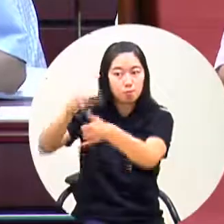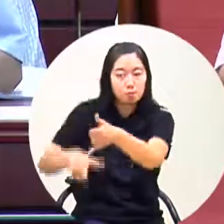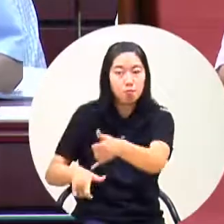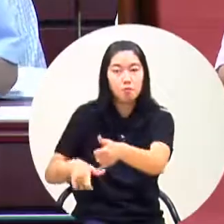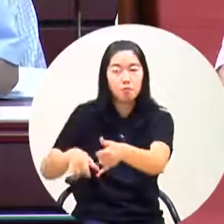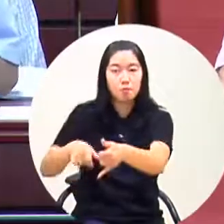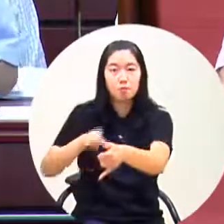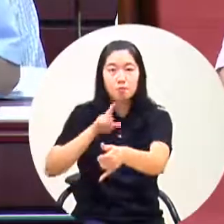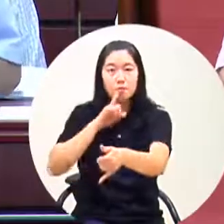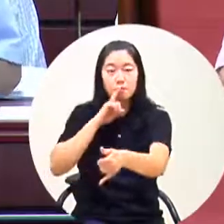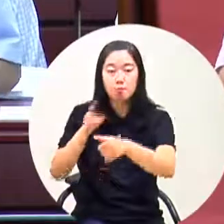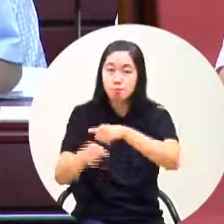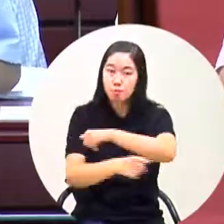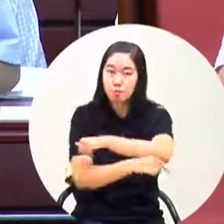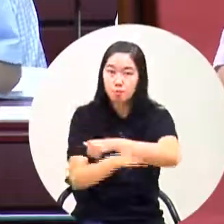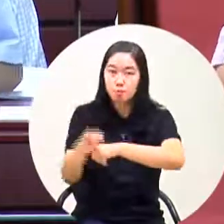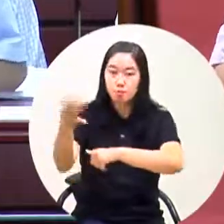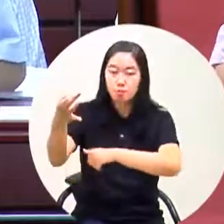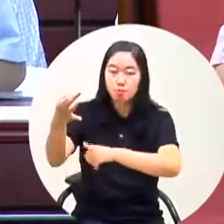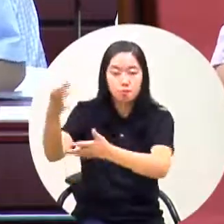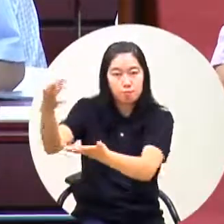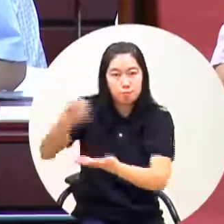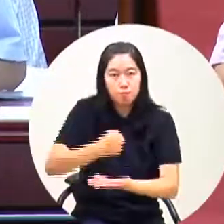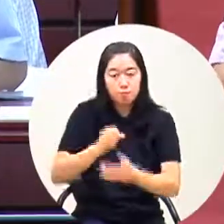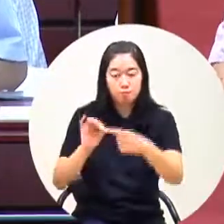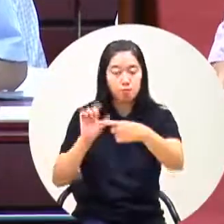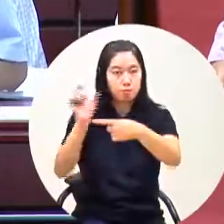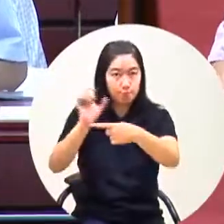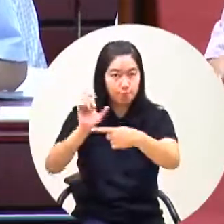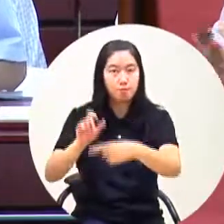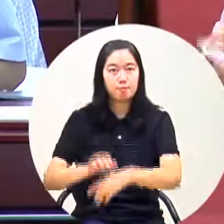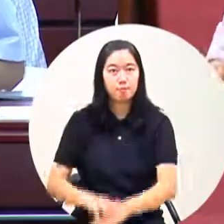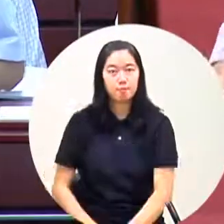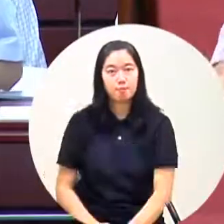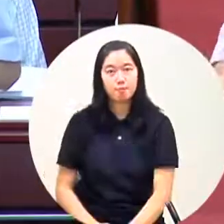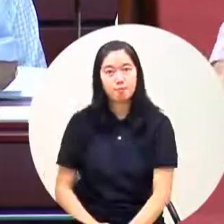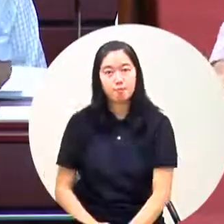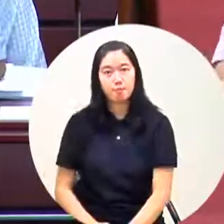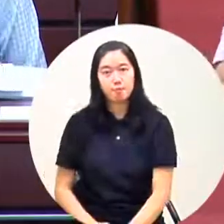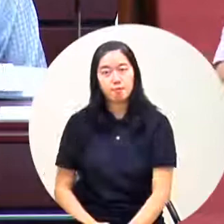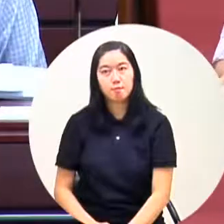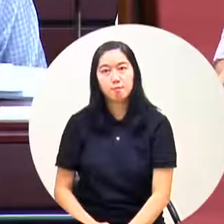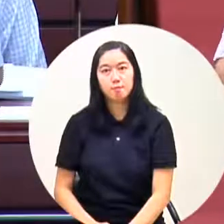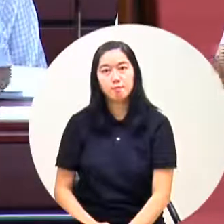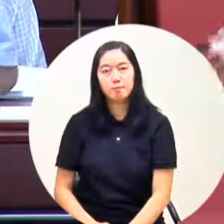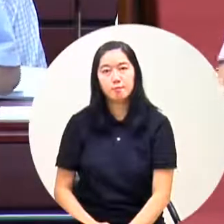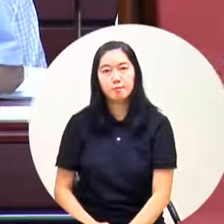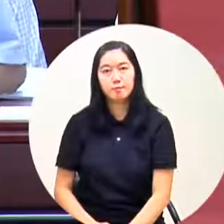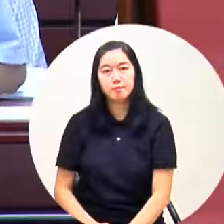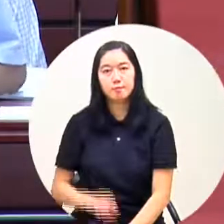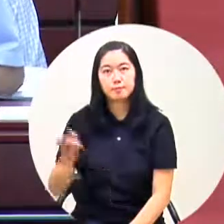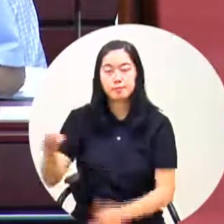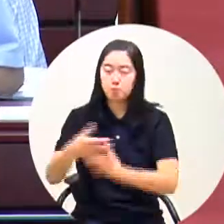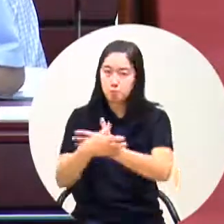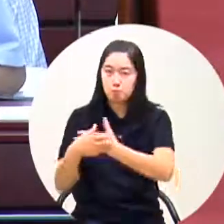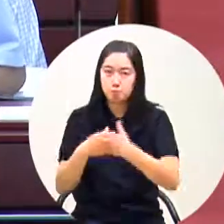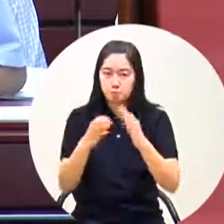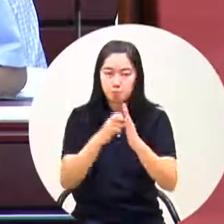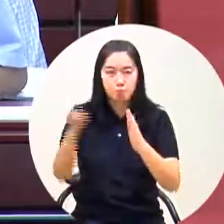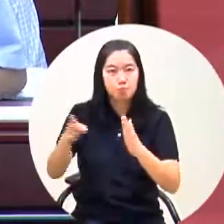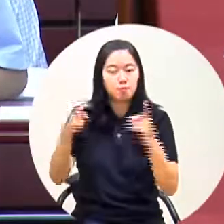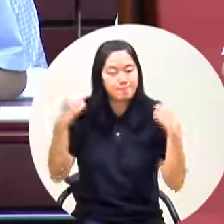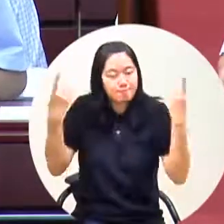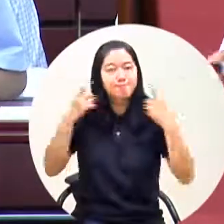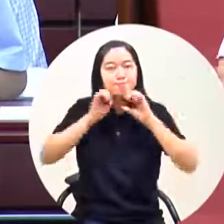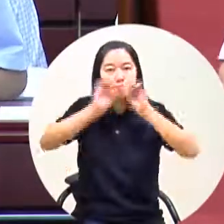陈情人最后也当领到60%。会当领到将近300万， 就是按卫生局要多多宣导嘛，对